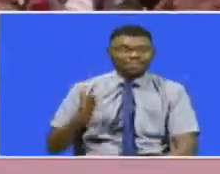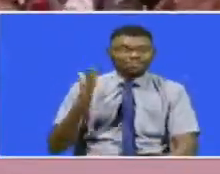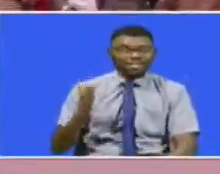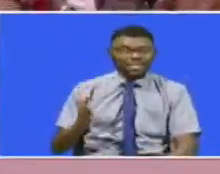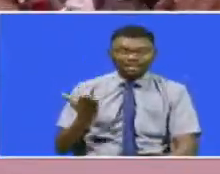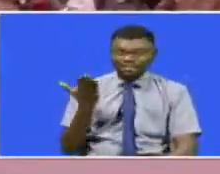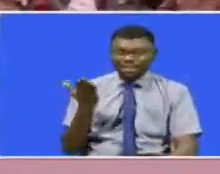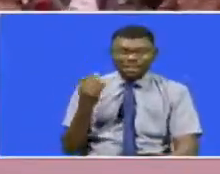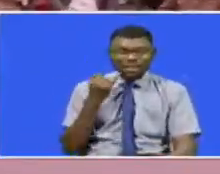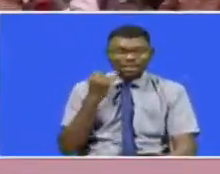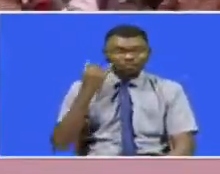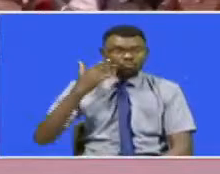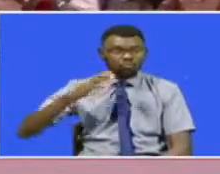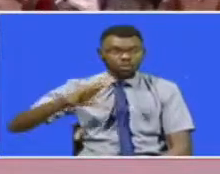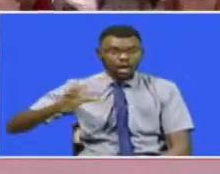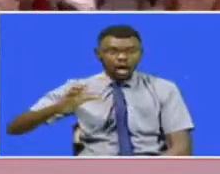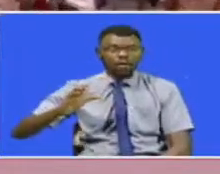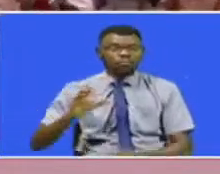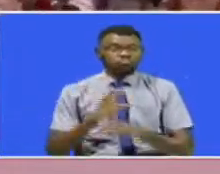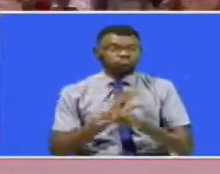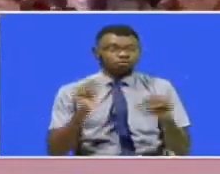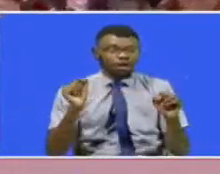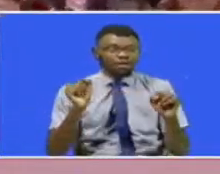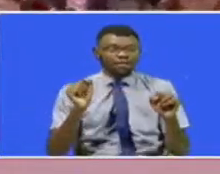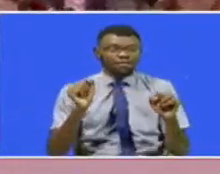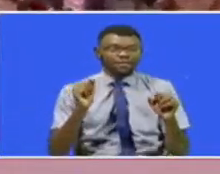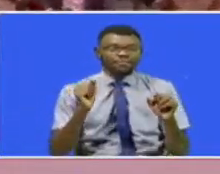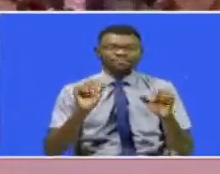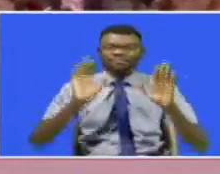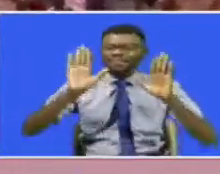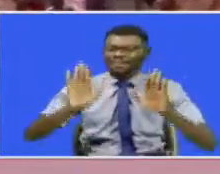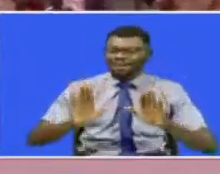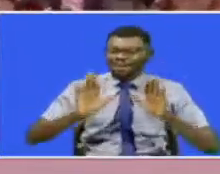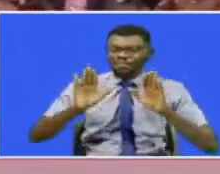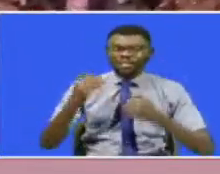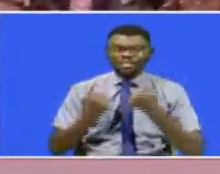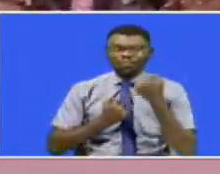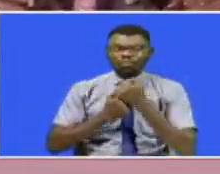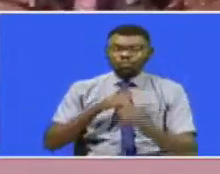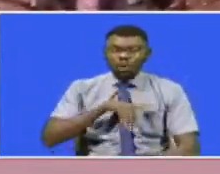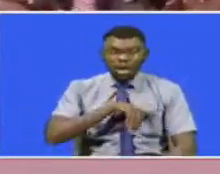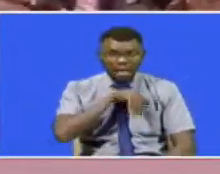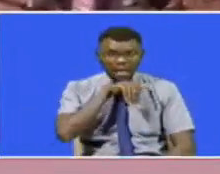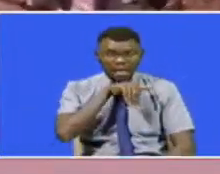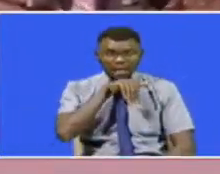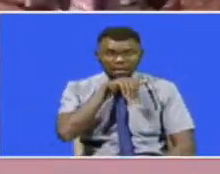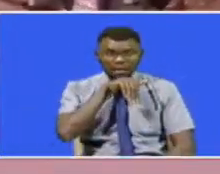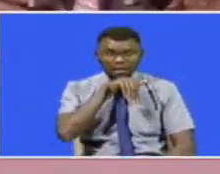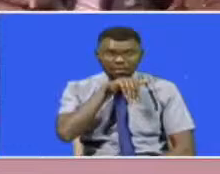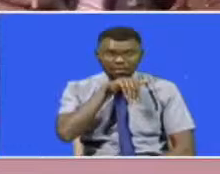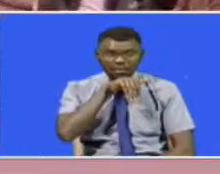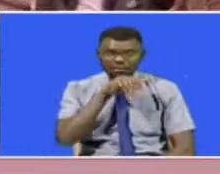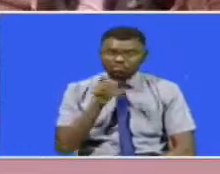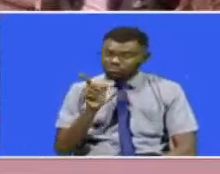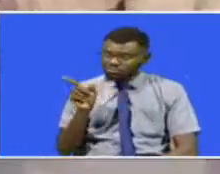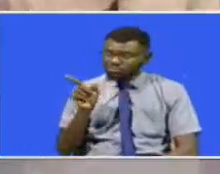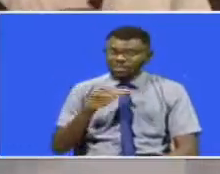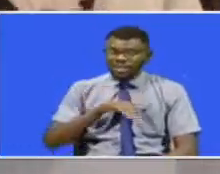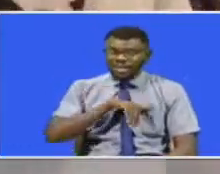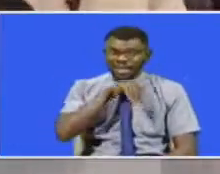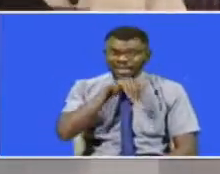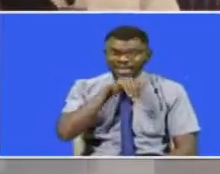Nakuru, rais alitumia fursa hiyo kumpigia debe Raila kabla ya ziara ya mgombea huyo urais kwa tikiti ya Azimio la